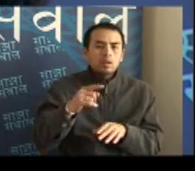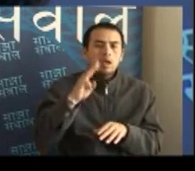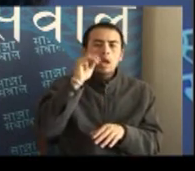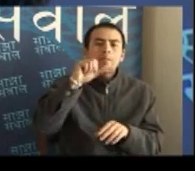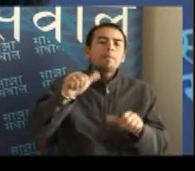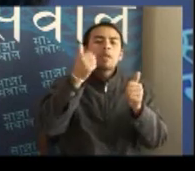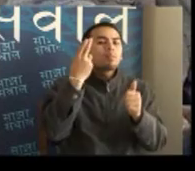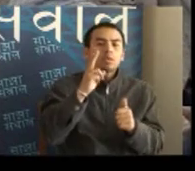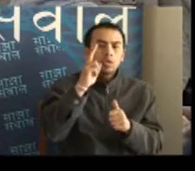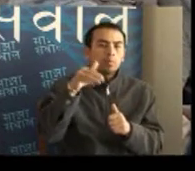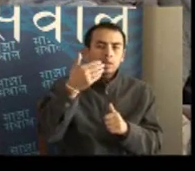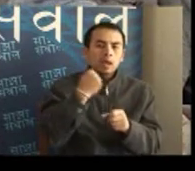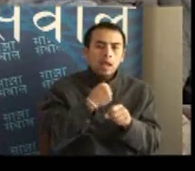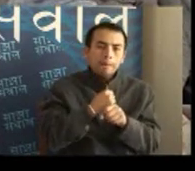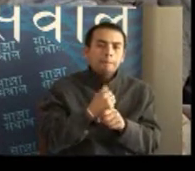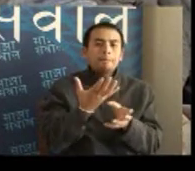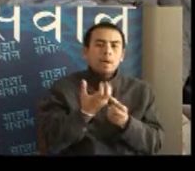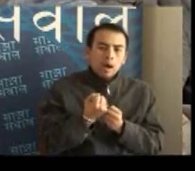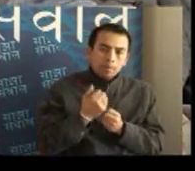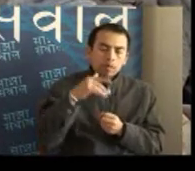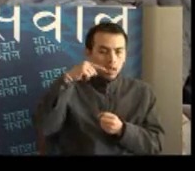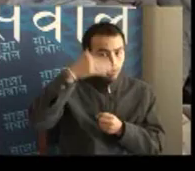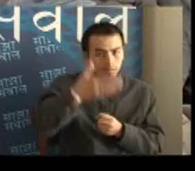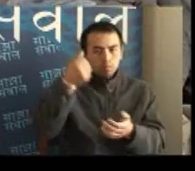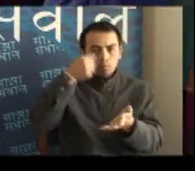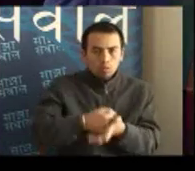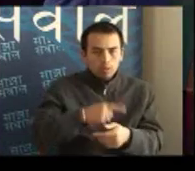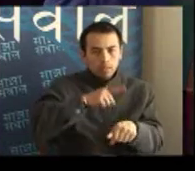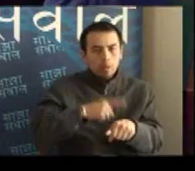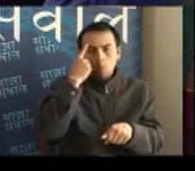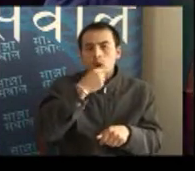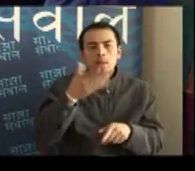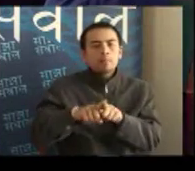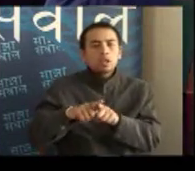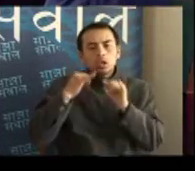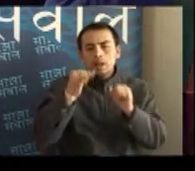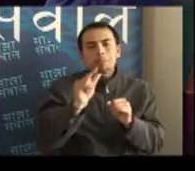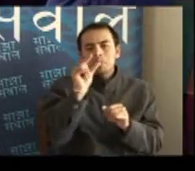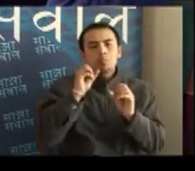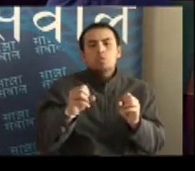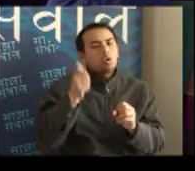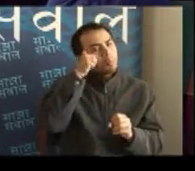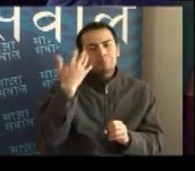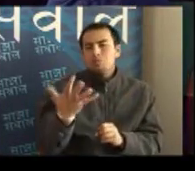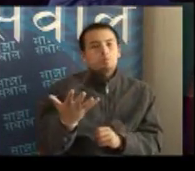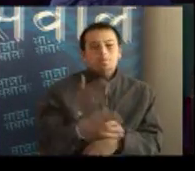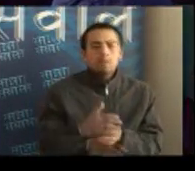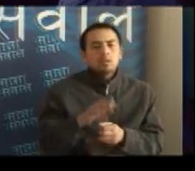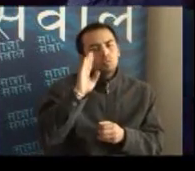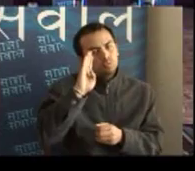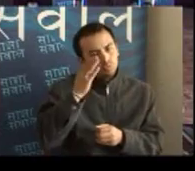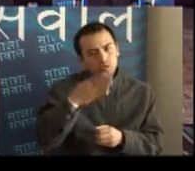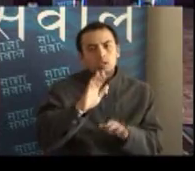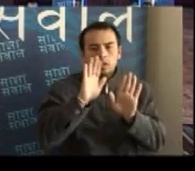डिग्री सिद्धिसक्यो अनि त्यसपछि अब मैले जागिर खान थालेको छु, यहाँसम्म आइपुग्ने बेलासम्म कसैले पनि त्यस्तो गरेको चाहिँ मसँग अनुभव छैन।